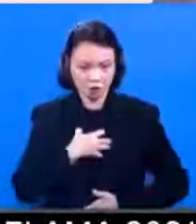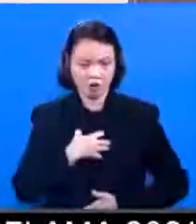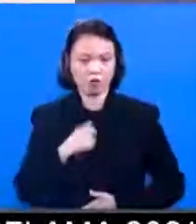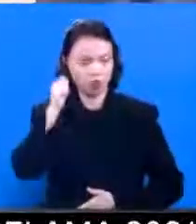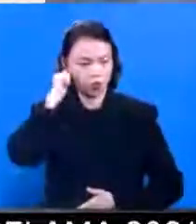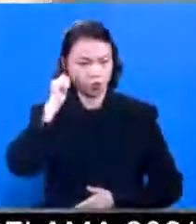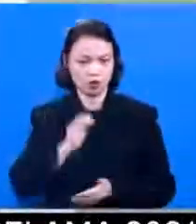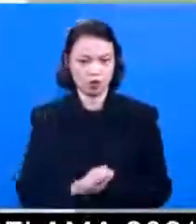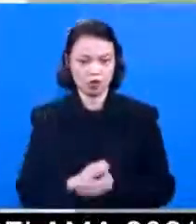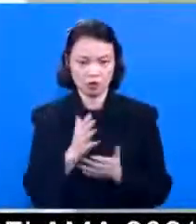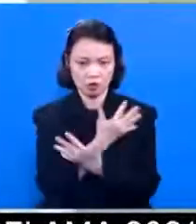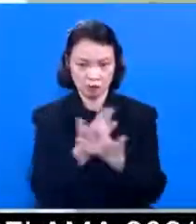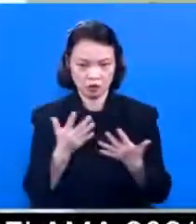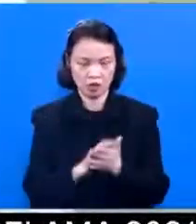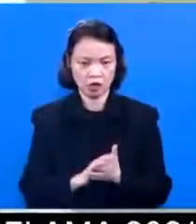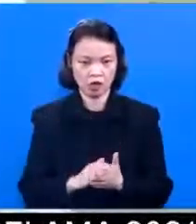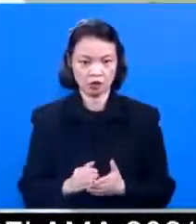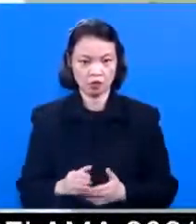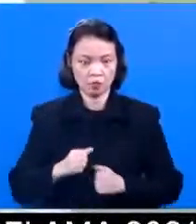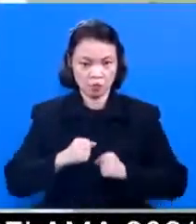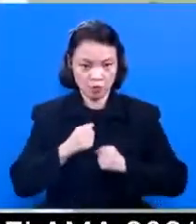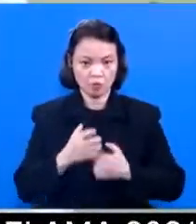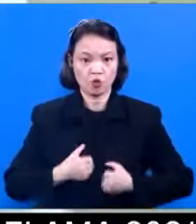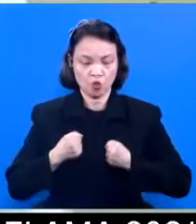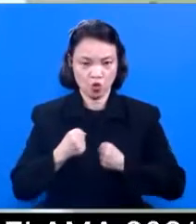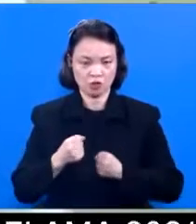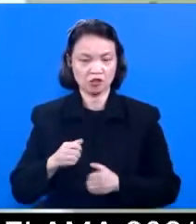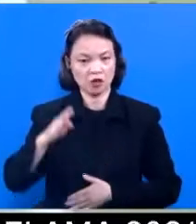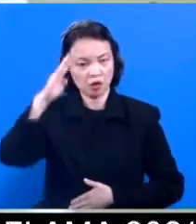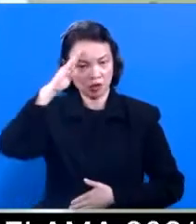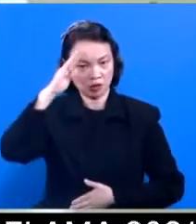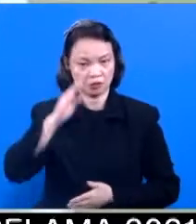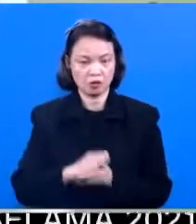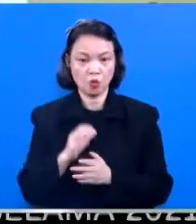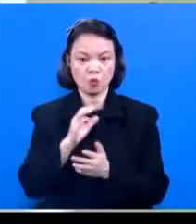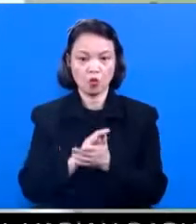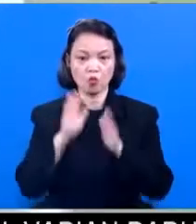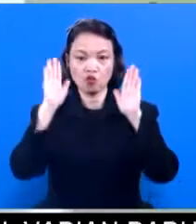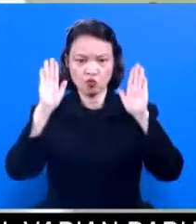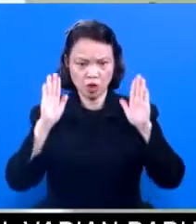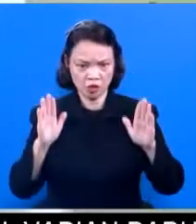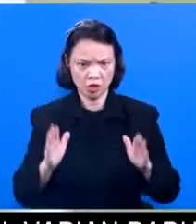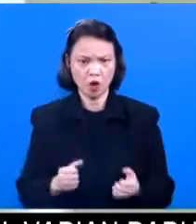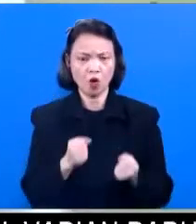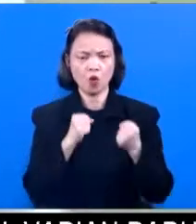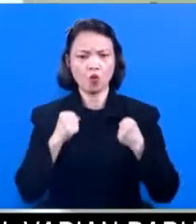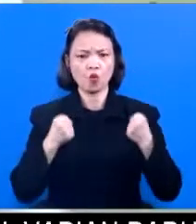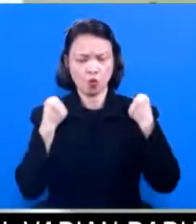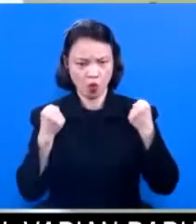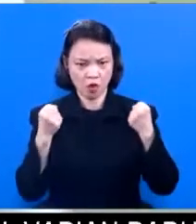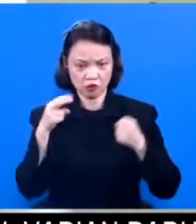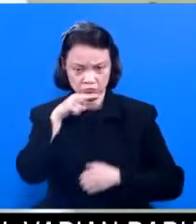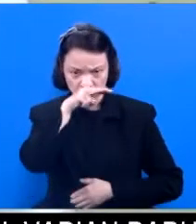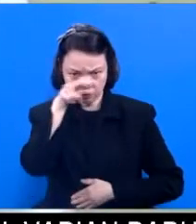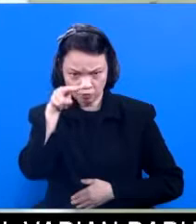masyarakat patriarki. Kultur itu sangat kuat dan kultur itu yang mempengaruhi cara pandang